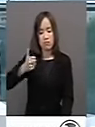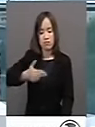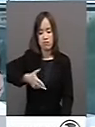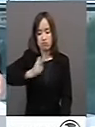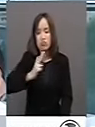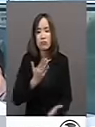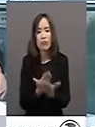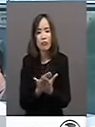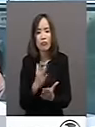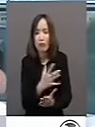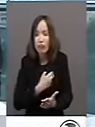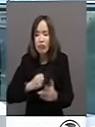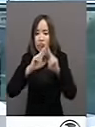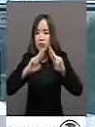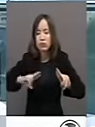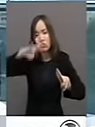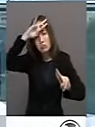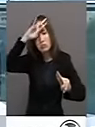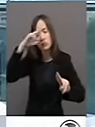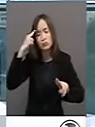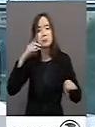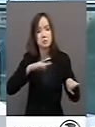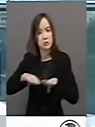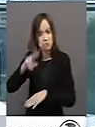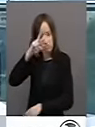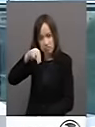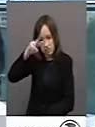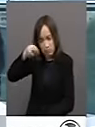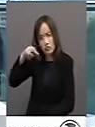ไปชิงทรัพย์ร้านสะดวกซื้อแบบนี้นะคะเตรียมจะไล่ล่าหาตัวมาให้เร็วที่สุดค่ะ